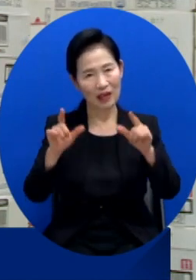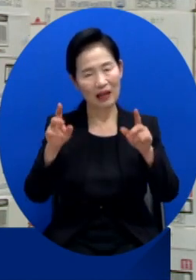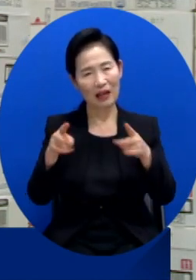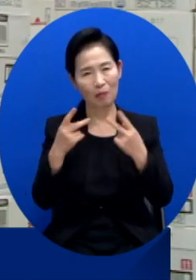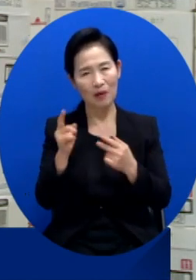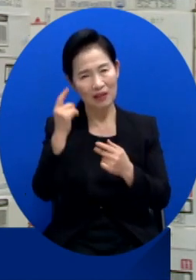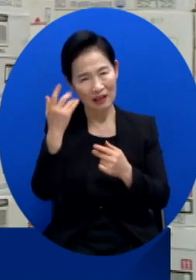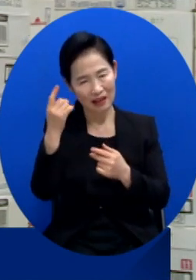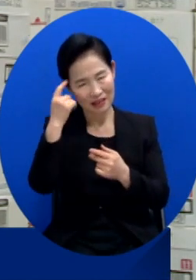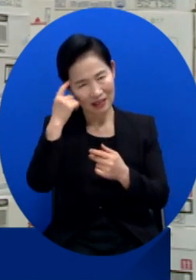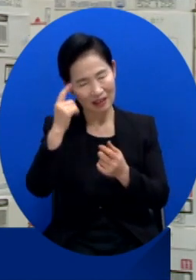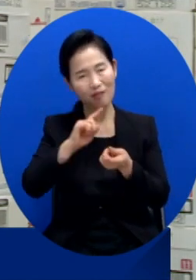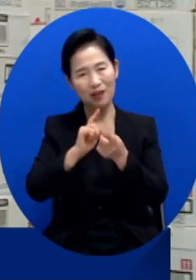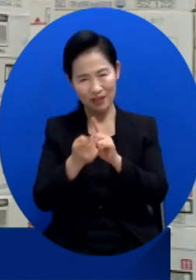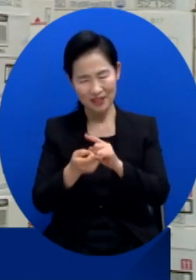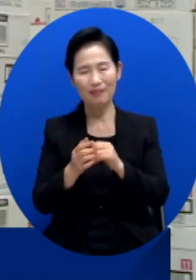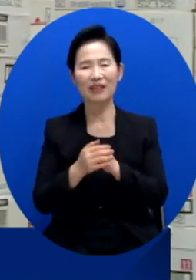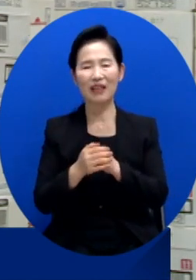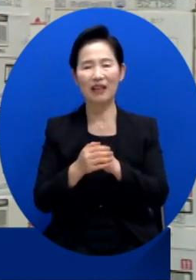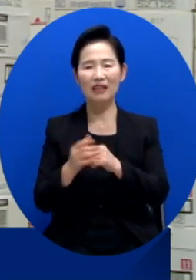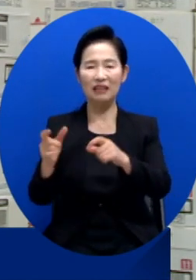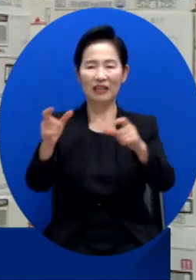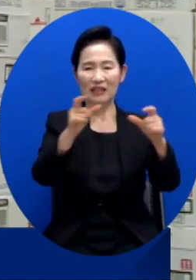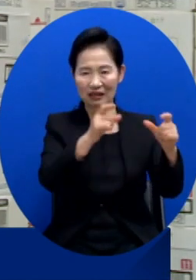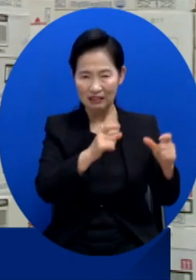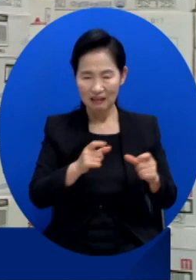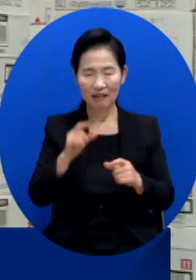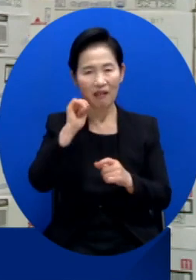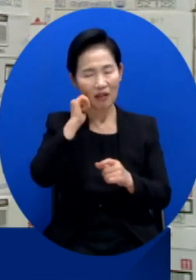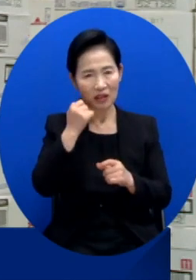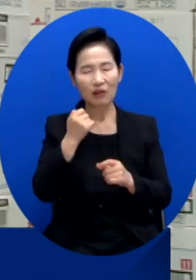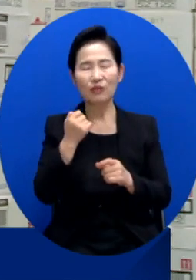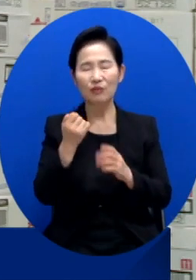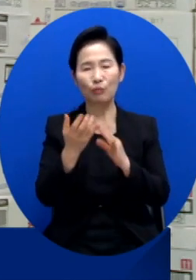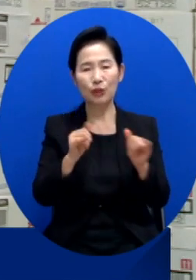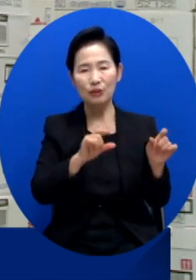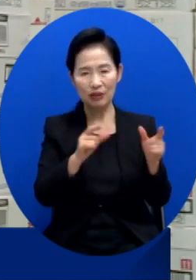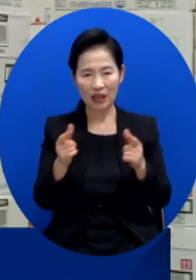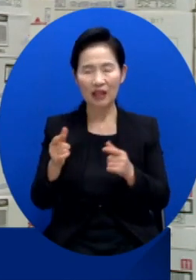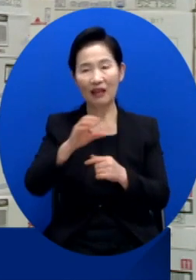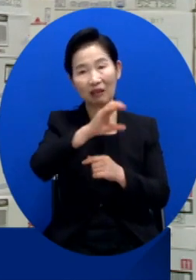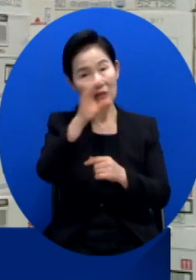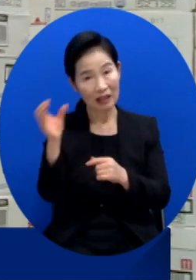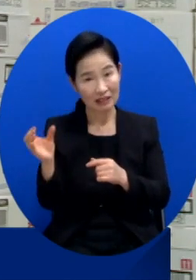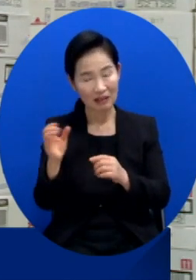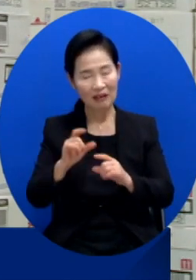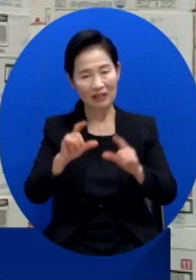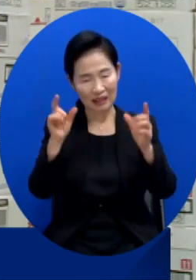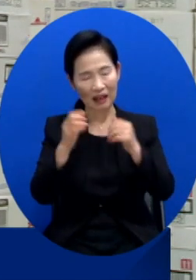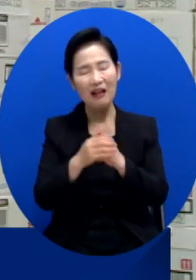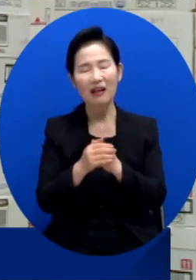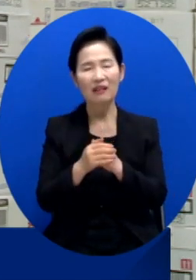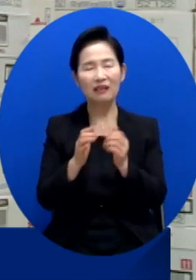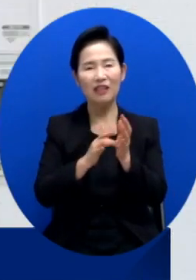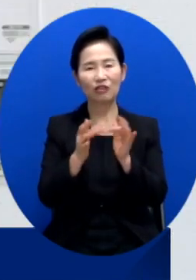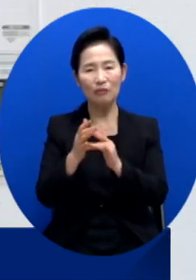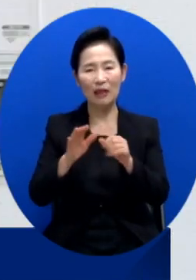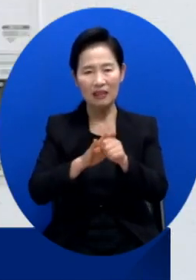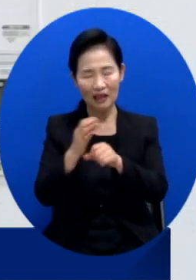생각을 했습니다. 그래서 지역에 있는 어려운 이웃들에게 성탄절을 기점으로 예수님의 사랑을 전하려고